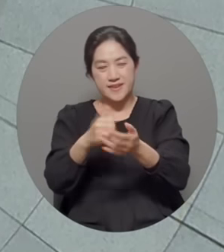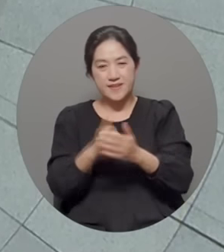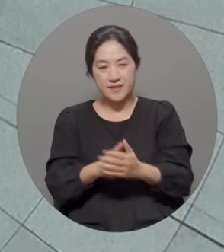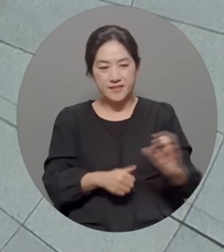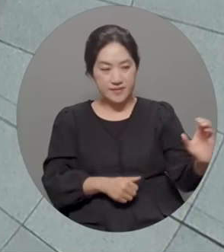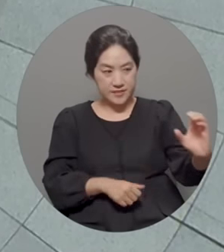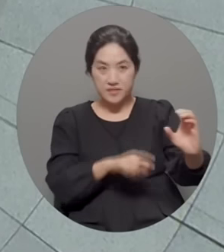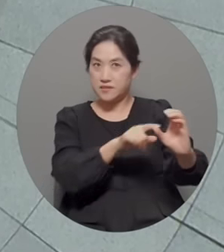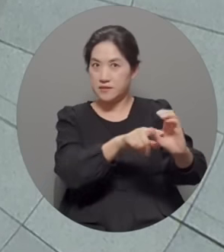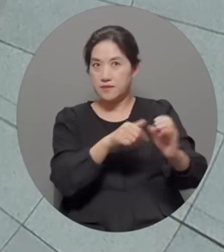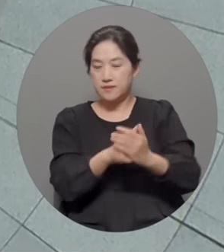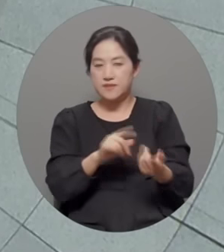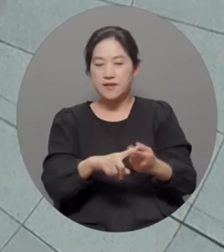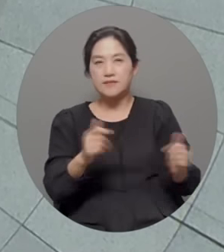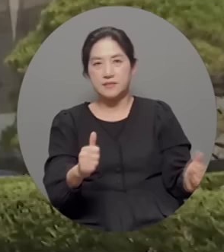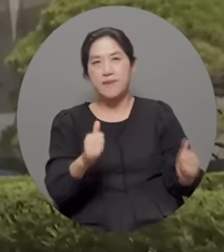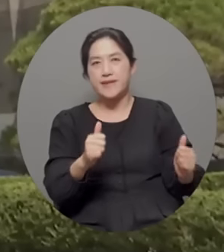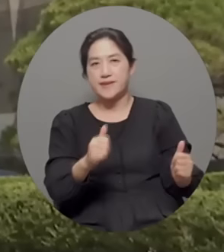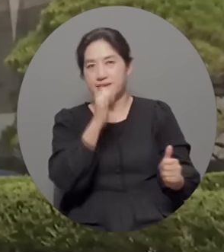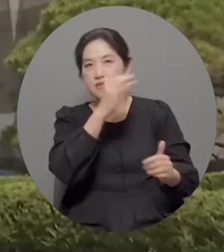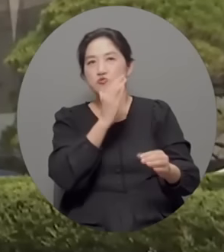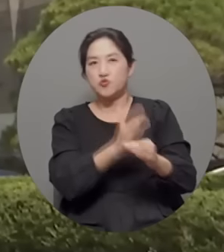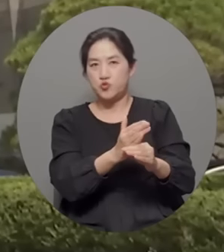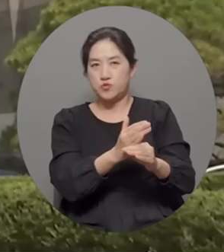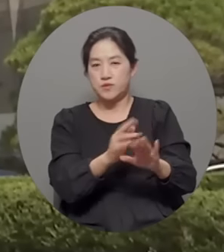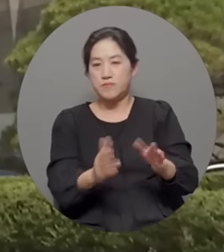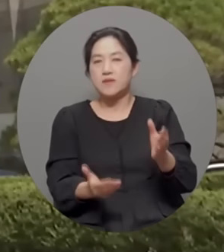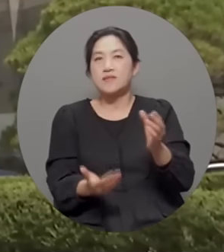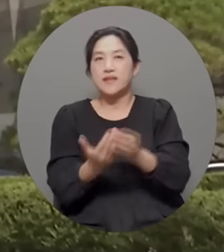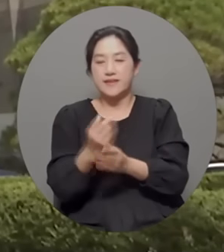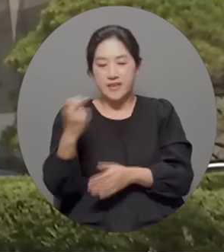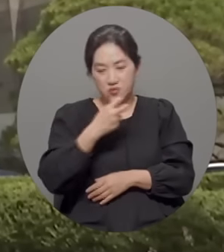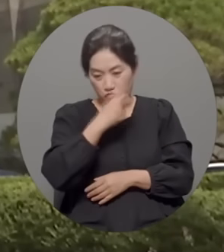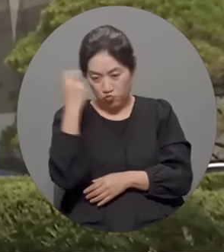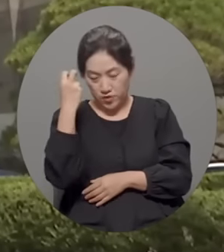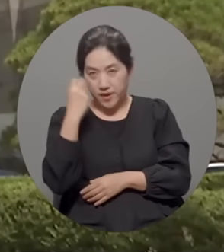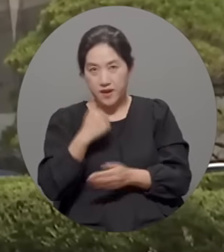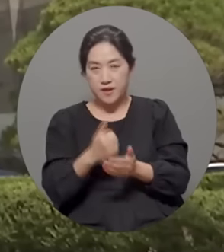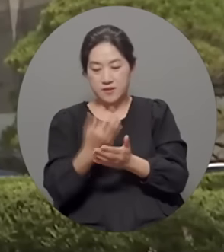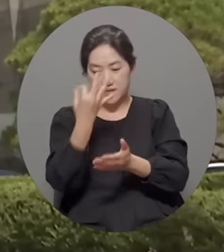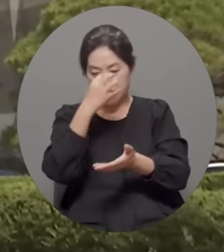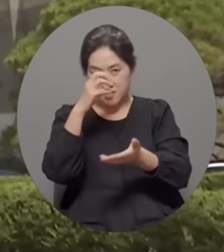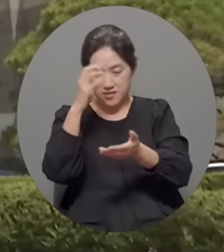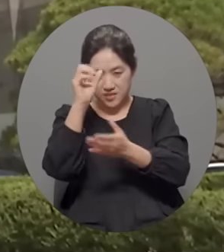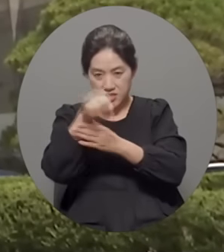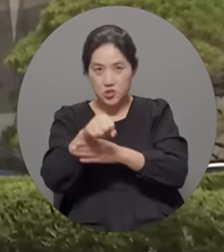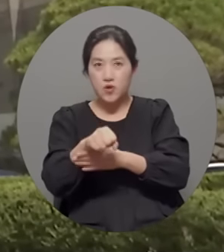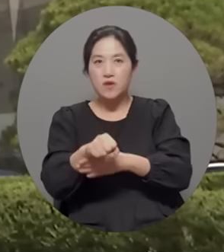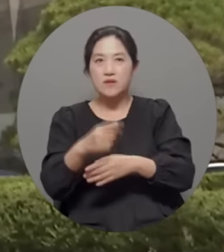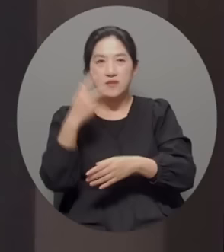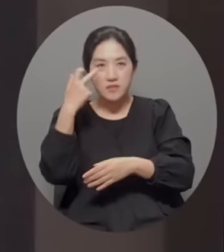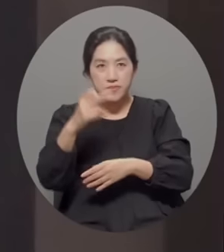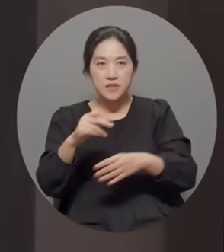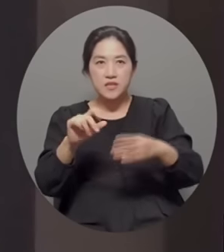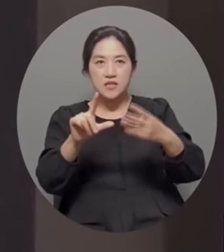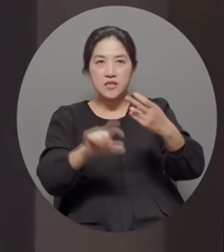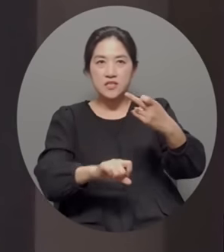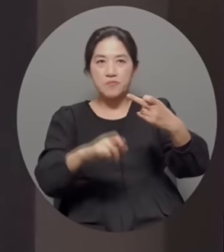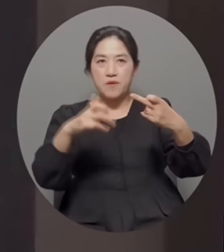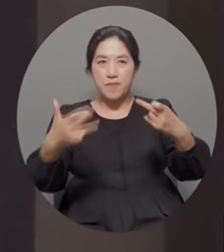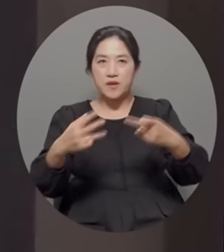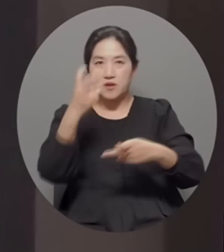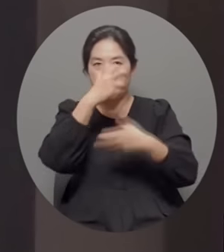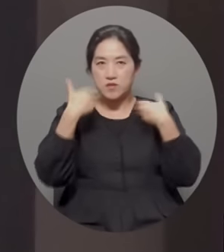별도의 재판이 진행되고 있습니다. 이번 사건 재수사는 인용 17일 만인 12월 8일 경찰청